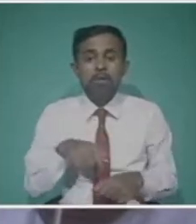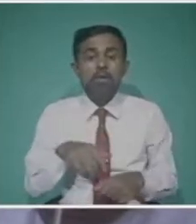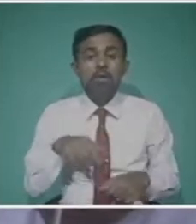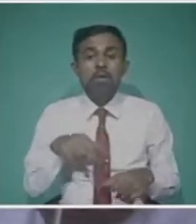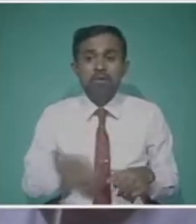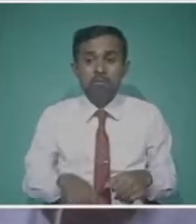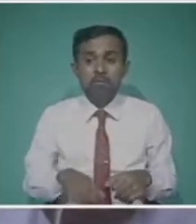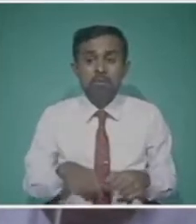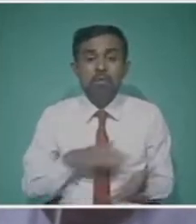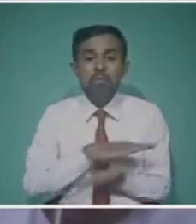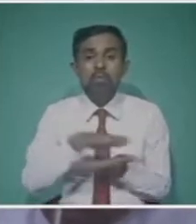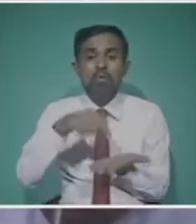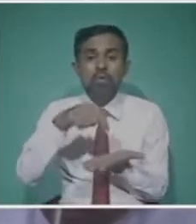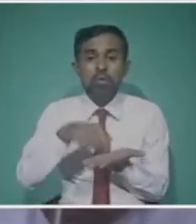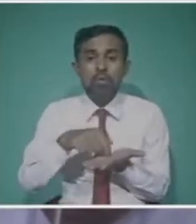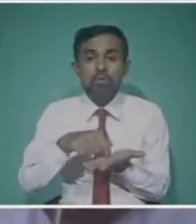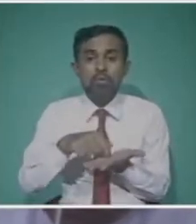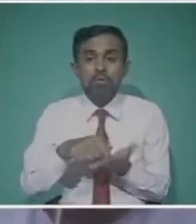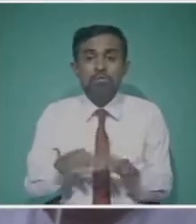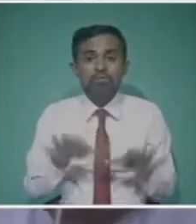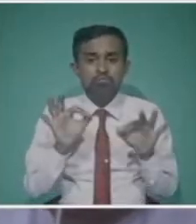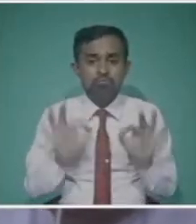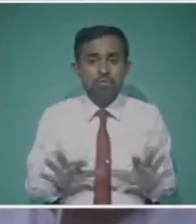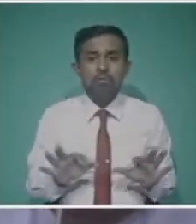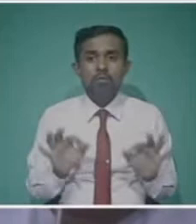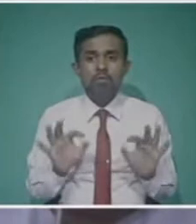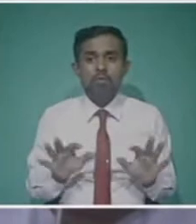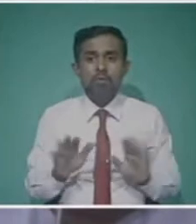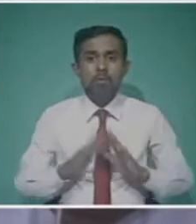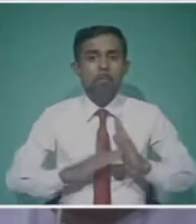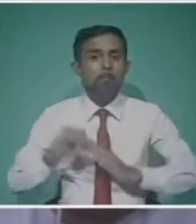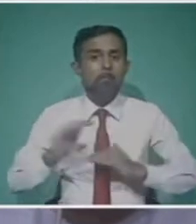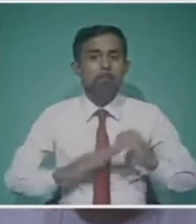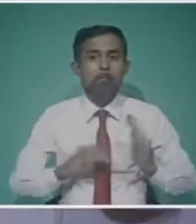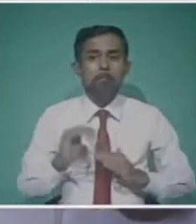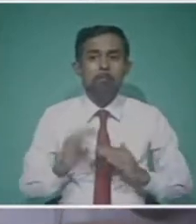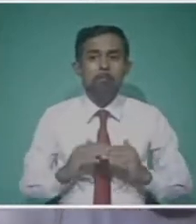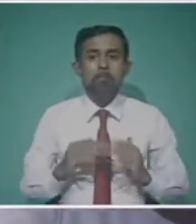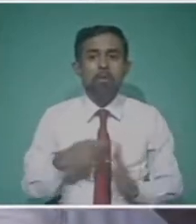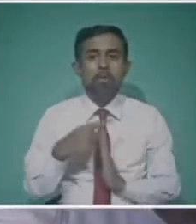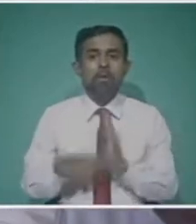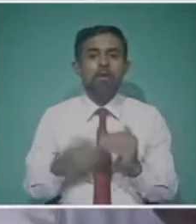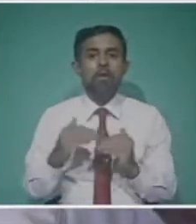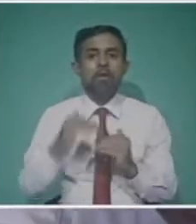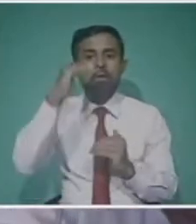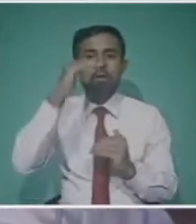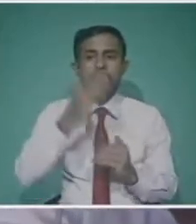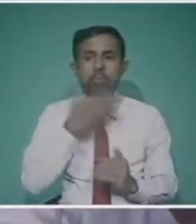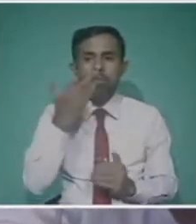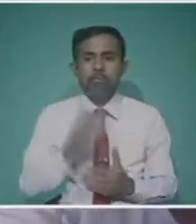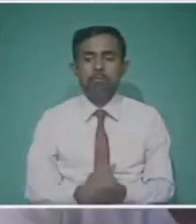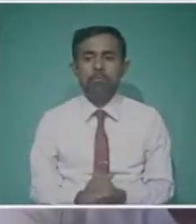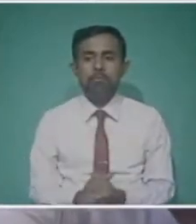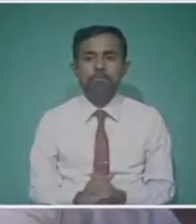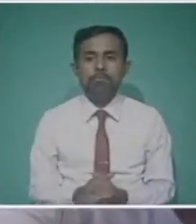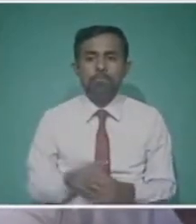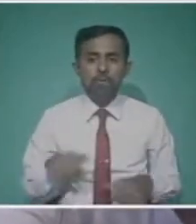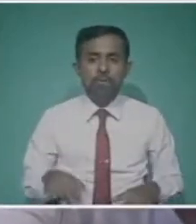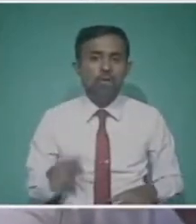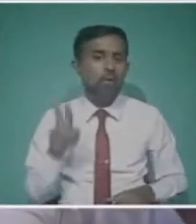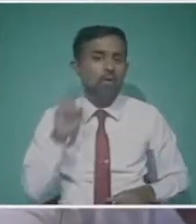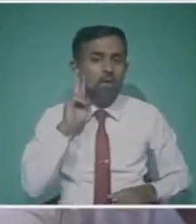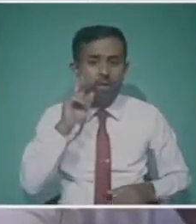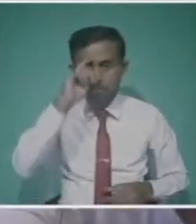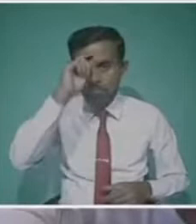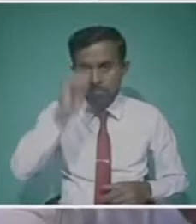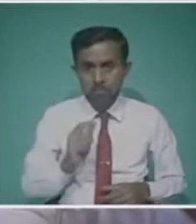තැළෙනකොට මේ භූදේශපාලනය නිවැරදි විදියට පාවිච්චි කළොත් ඒක තමයි මේ රටේ ඉස්සරහට යන්න පුළුවන් තැන. අද රනිල් වික්‍රමසිංහ